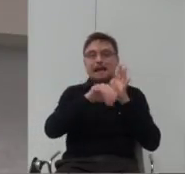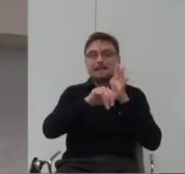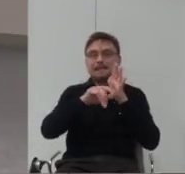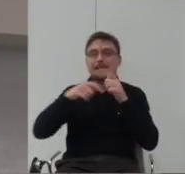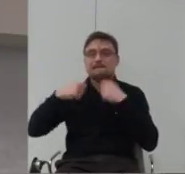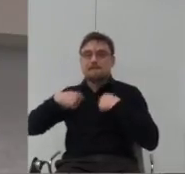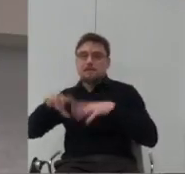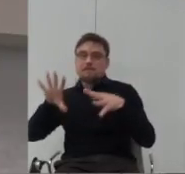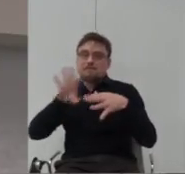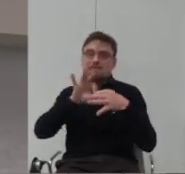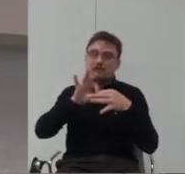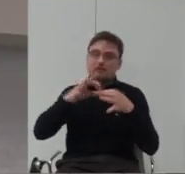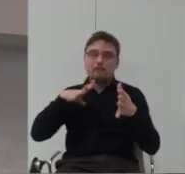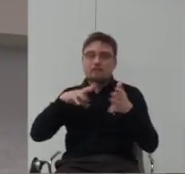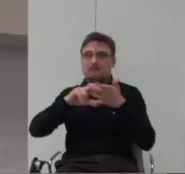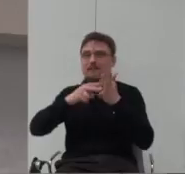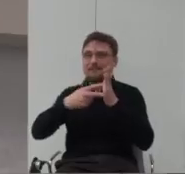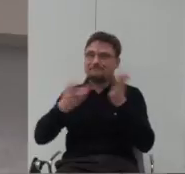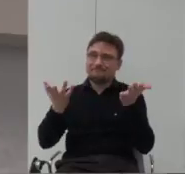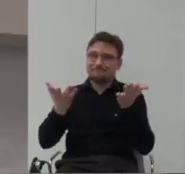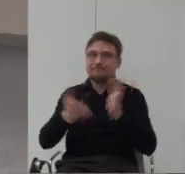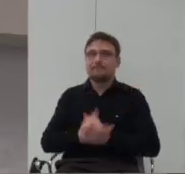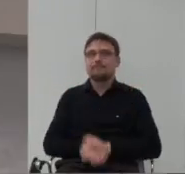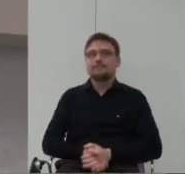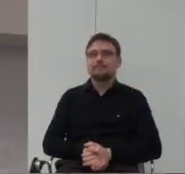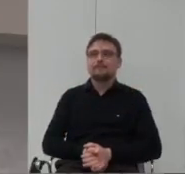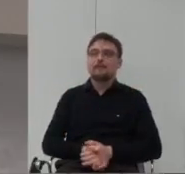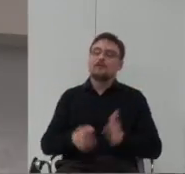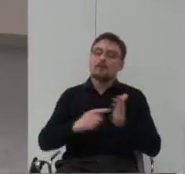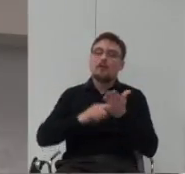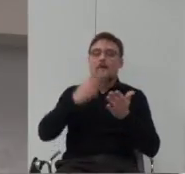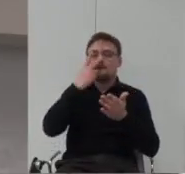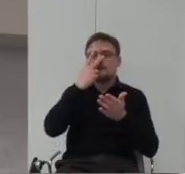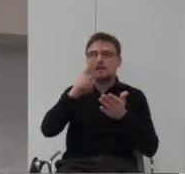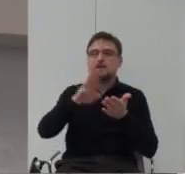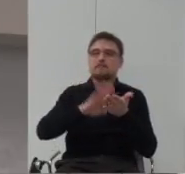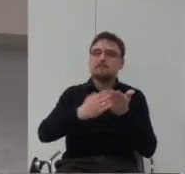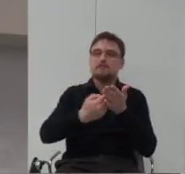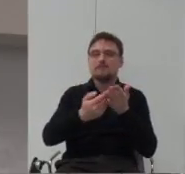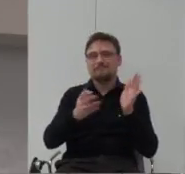zalet mieszkania na wsi, mieszkania w mieście, to tutaj